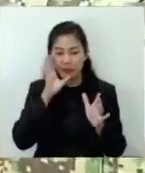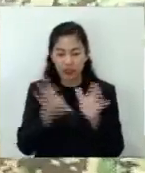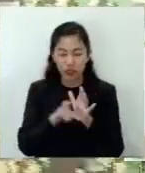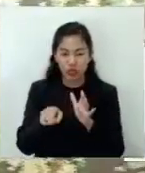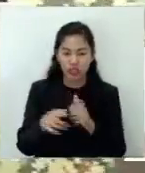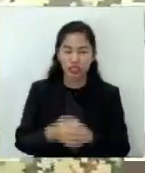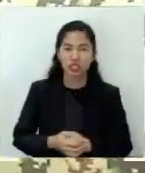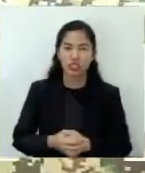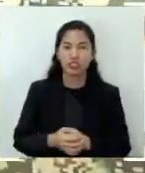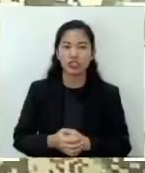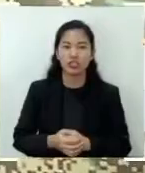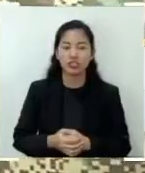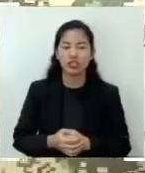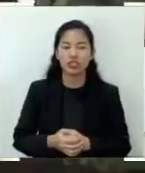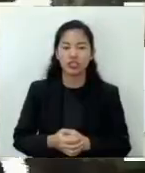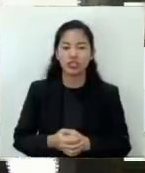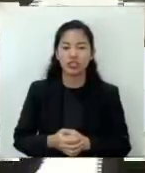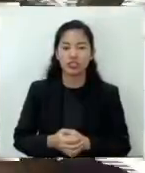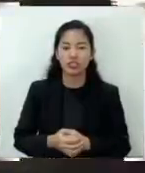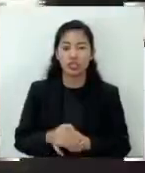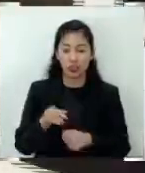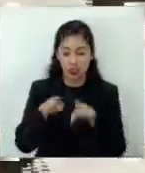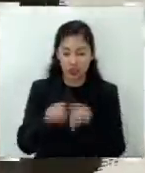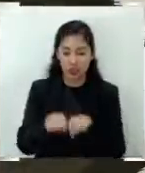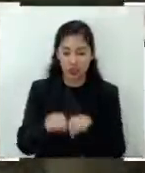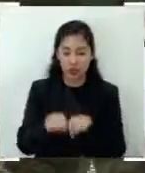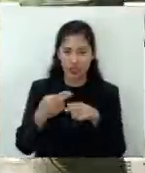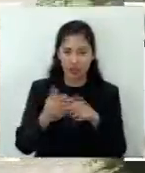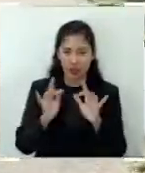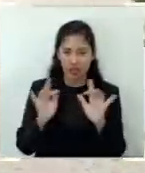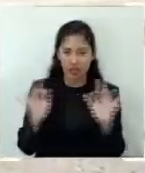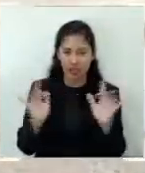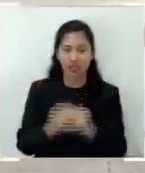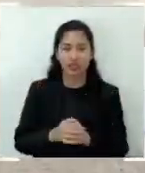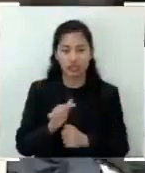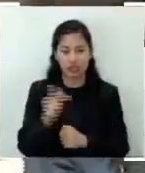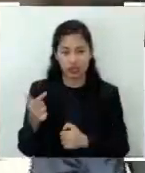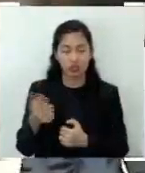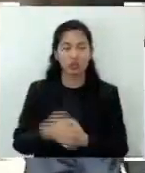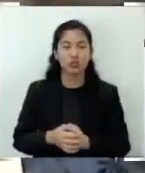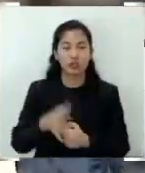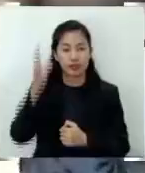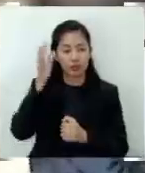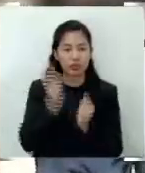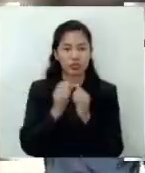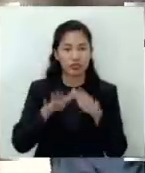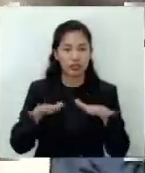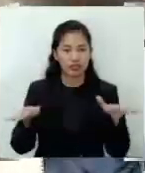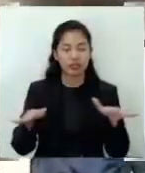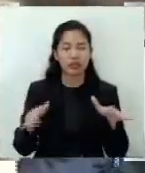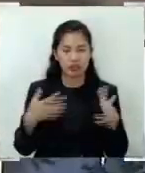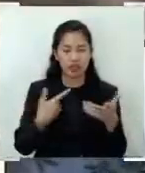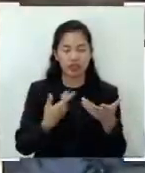kasi. Ito, hindi rin po, wala rin pong pangalan. Naharang pati si tatay na may mga anak. Kung may tutulong ko na lang po siguro sa inyo,